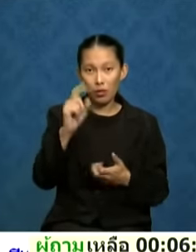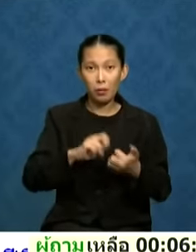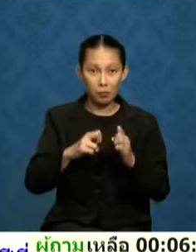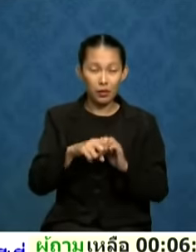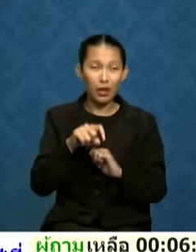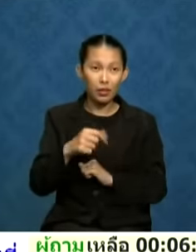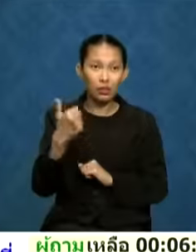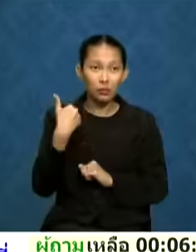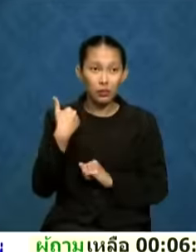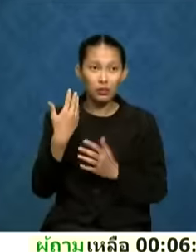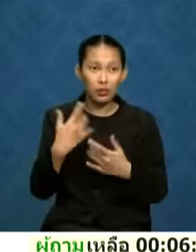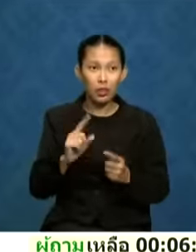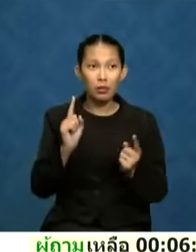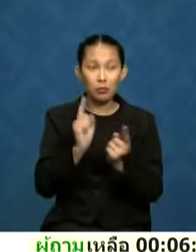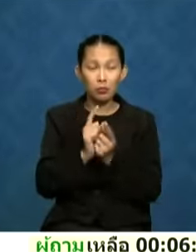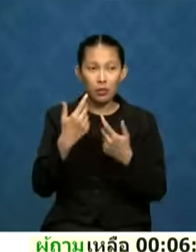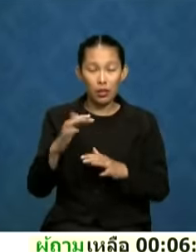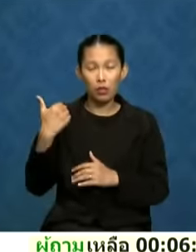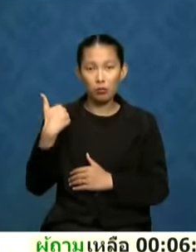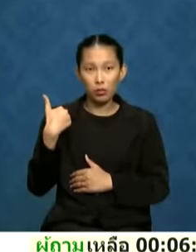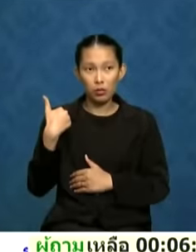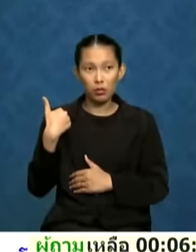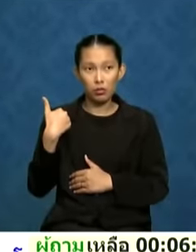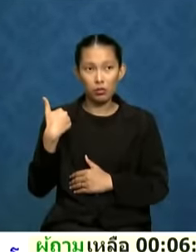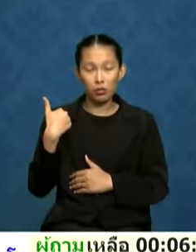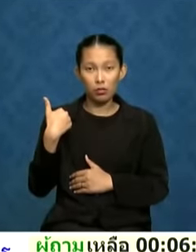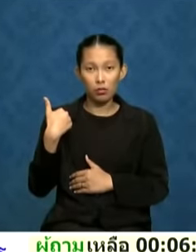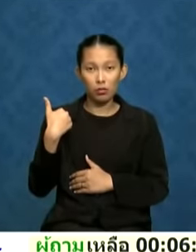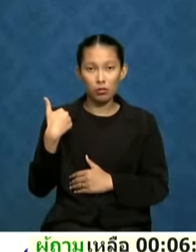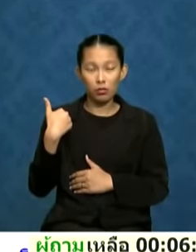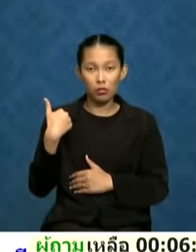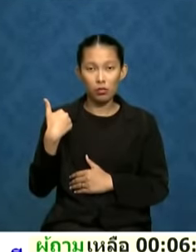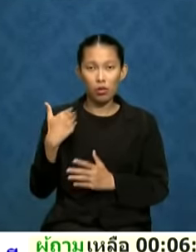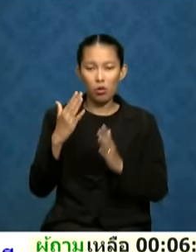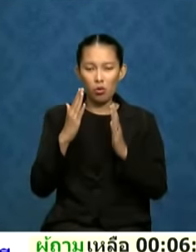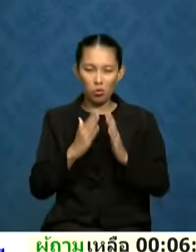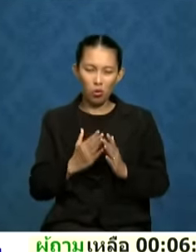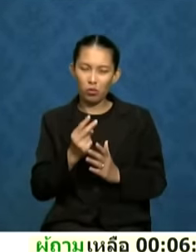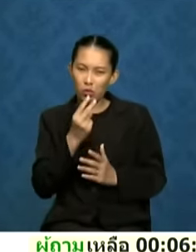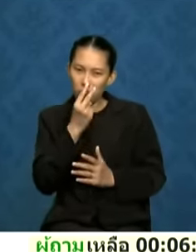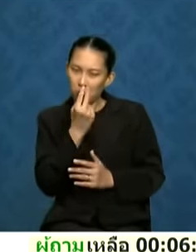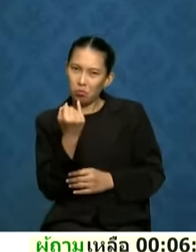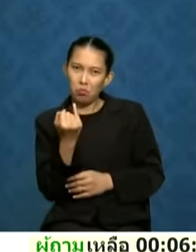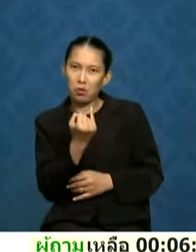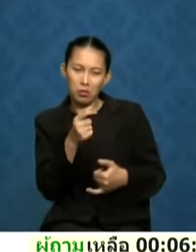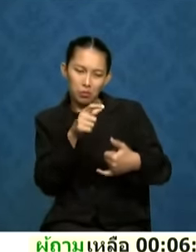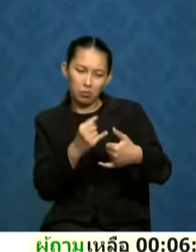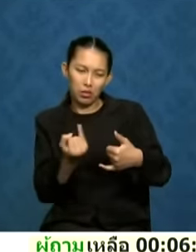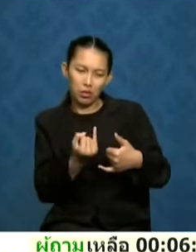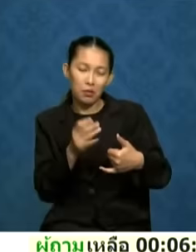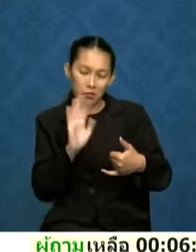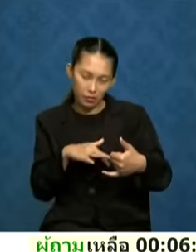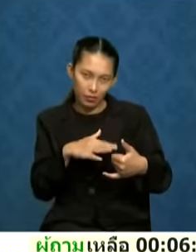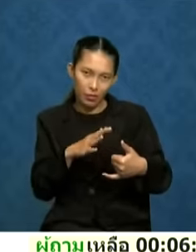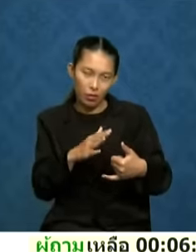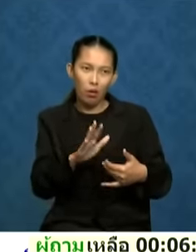ริ ๆ เหดการเกิดขึ้และมัก็มีผู้ ไม่ปลาธนาดีในการจะหยิบประเด็ี้